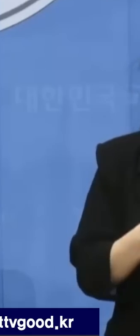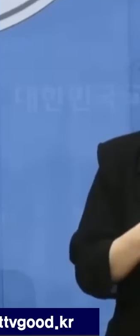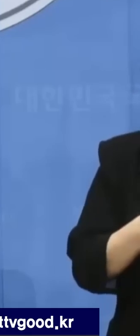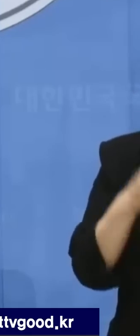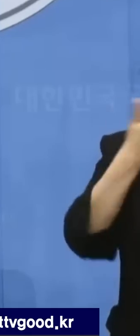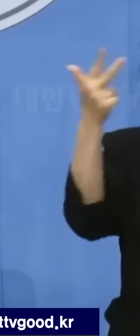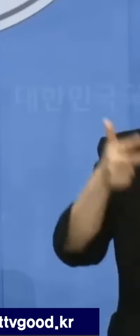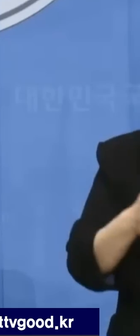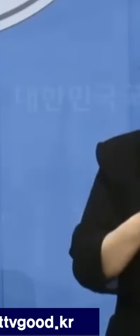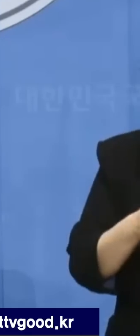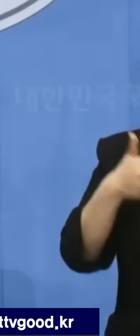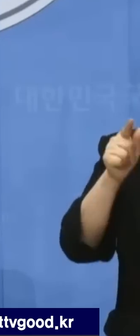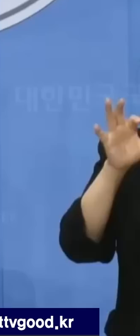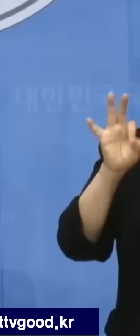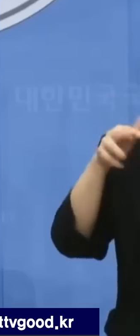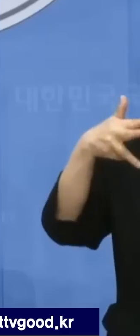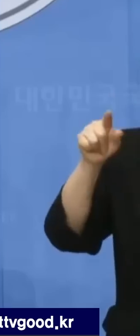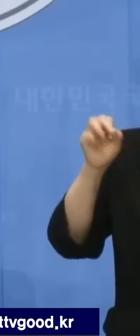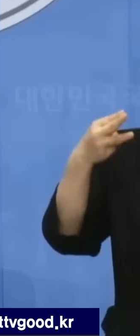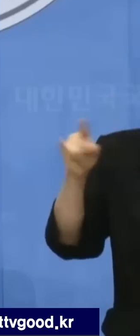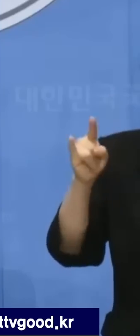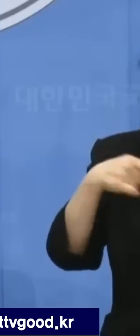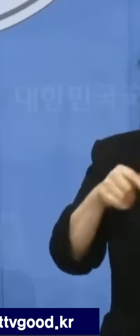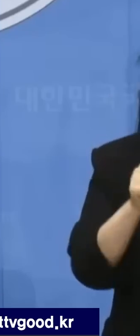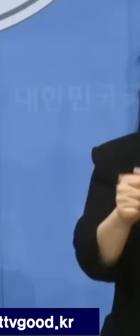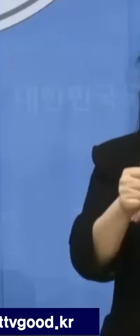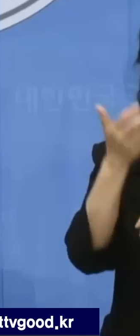대통령, 정청래 당대표를 꿈꿔왔습니다.